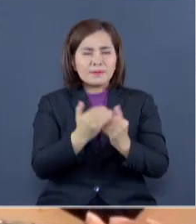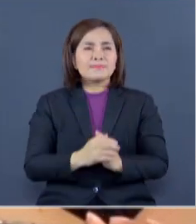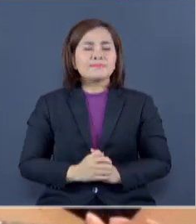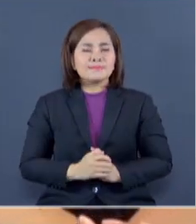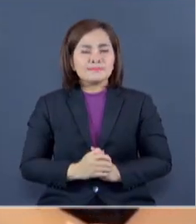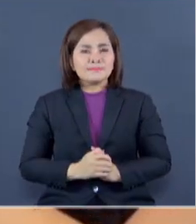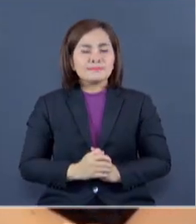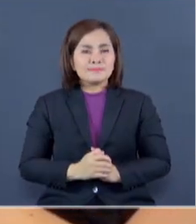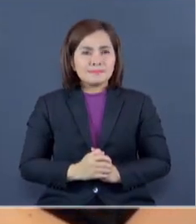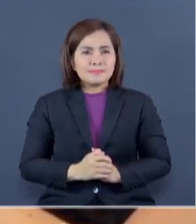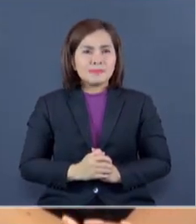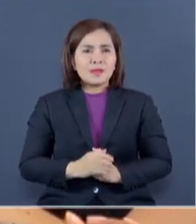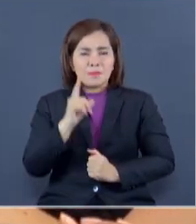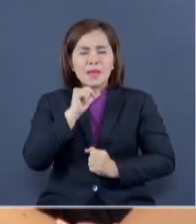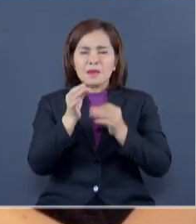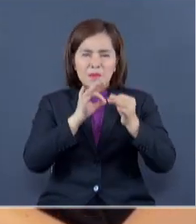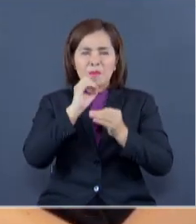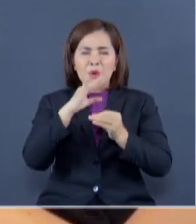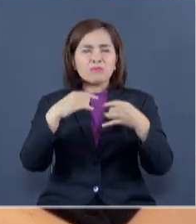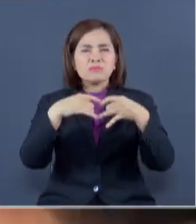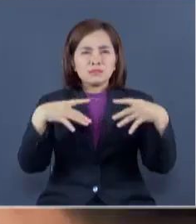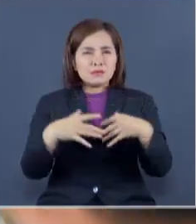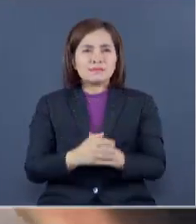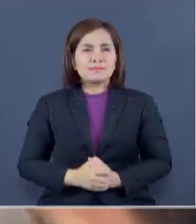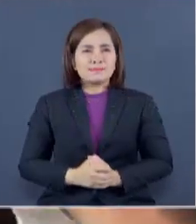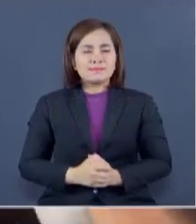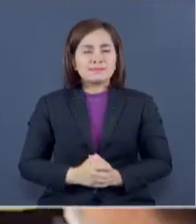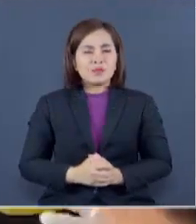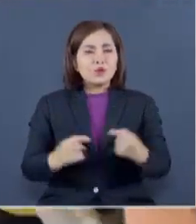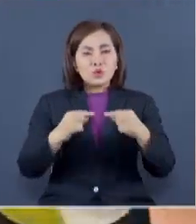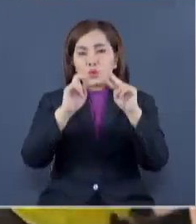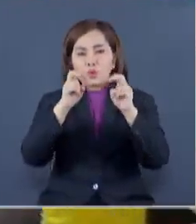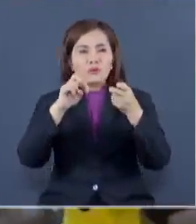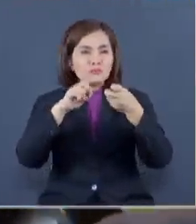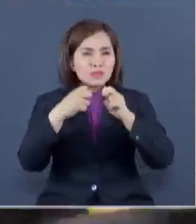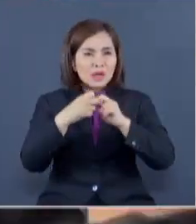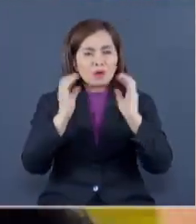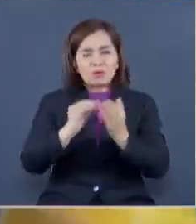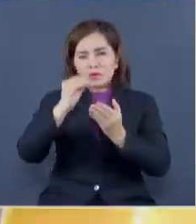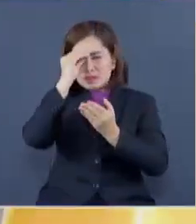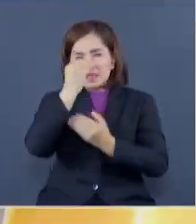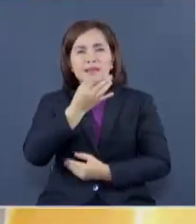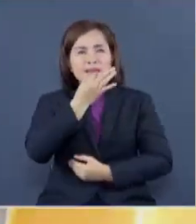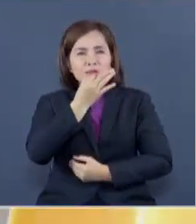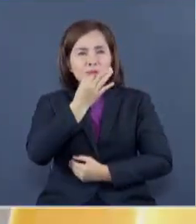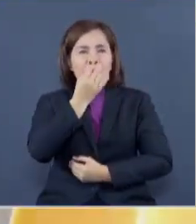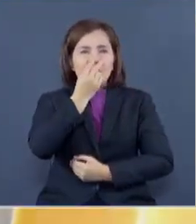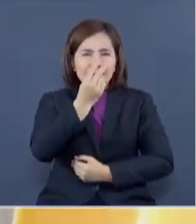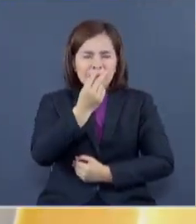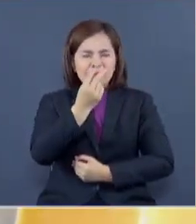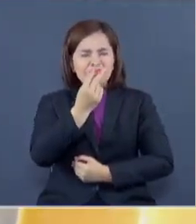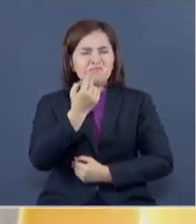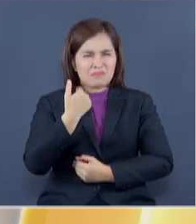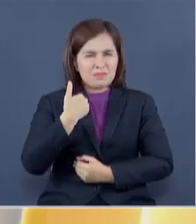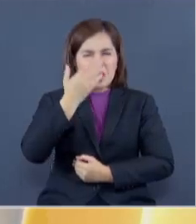ริตามมาอะไรเงี้ยมันไม่ใช่อะค่ะ ทีนี้เรื่องปัญหานักเรียนนักเลงปัญหาเรื่องช่างกลมันก็กลับมาอีกครั้งหนึ่งนะคุณผู้ชมฮะแล้วรวมทั้งก่อน